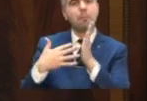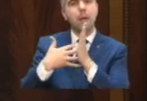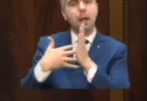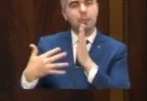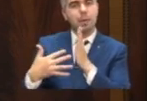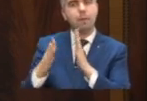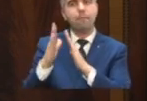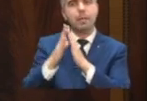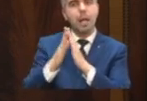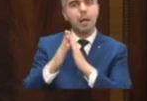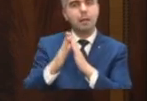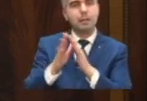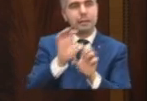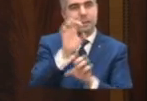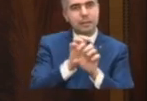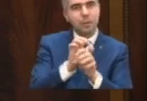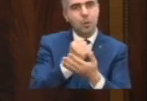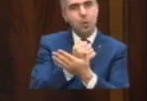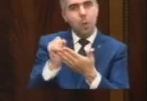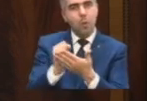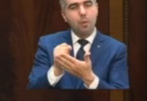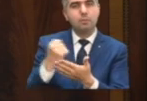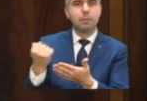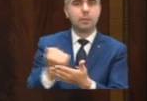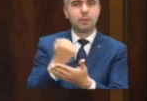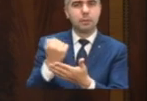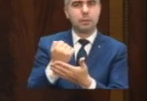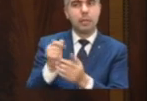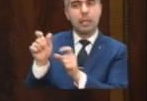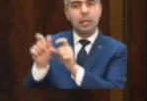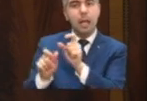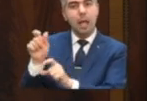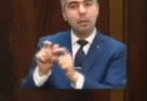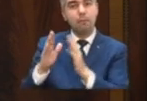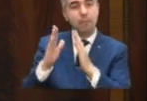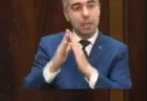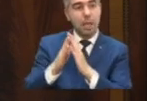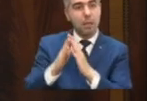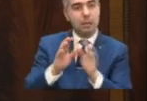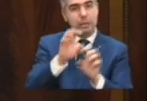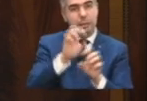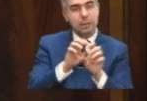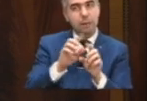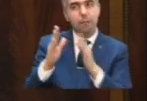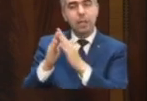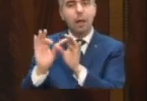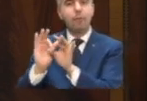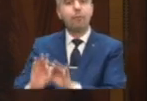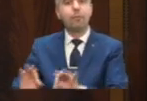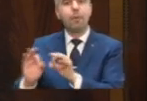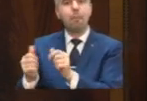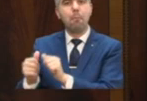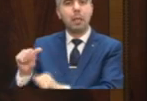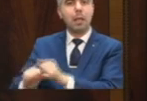برنامج مدن دون صفيح، مما يزيد من معاناة ساكنة الأحياء الصفيحية التي تفتقر لشروط عيش كريم.